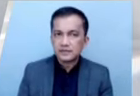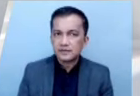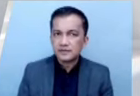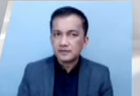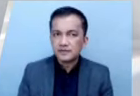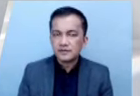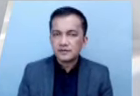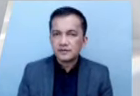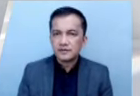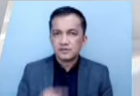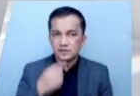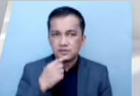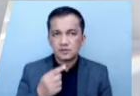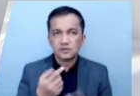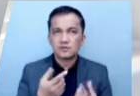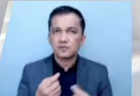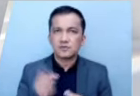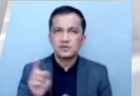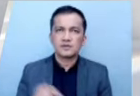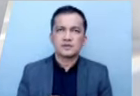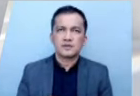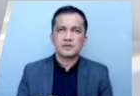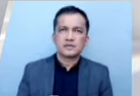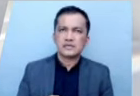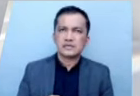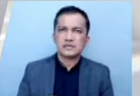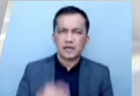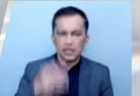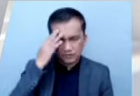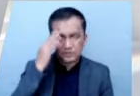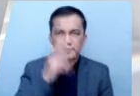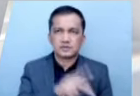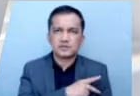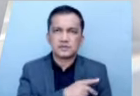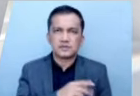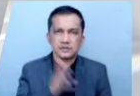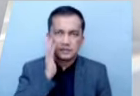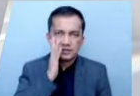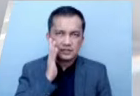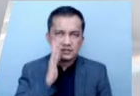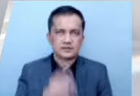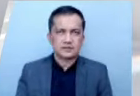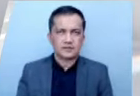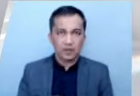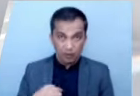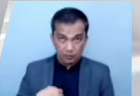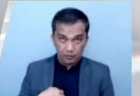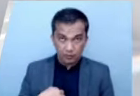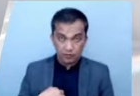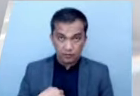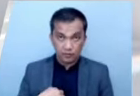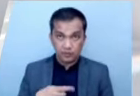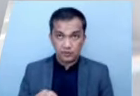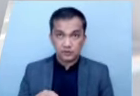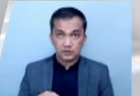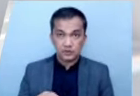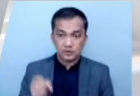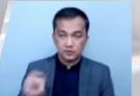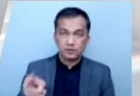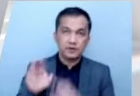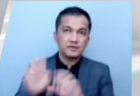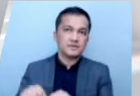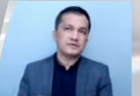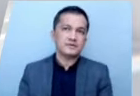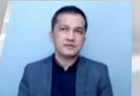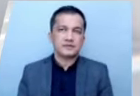ng gano'n. Kilala ko siya personally and nakakaya naman na ako ay pahuhuli ko siya. Diyos ko,